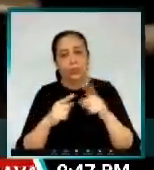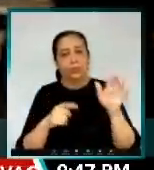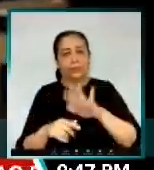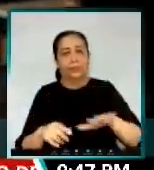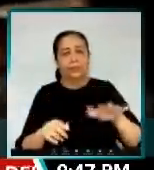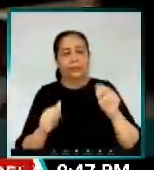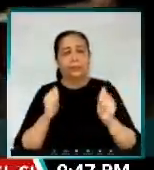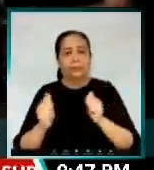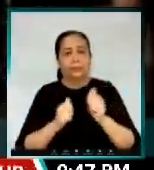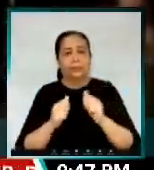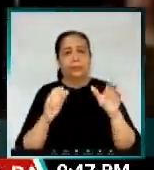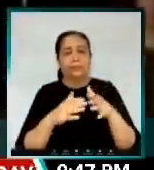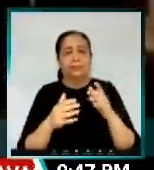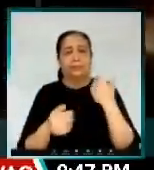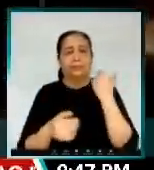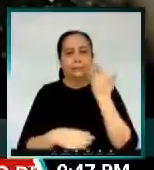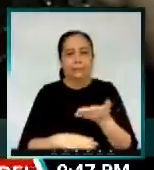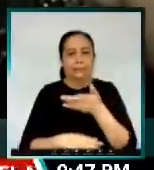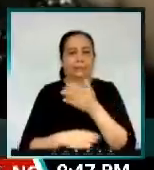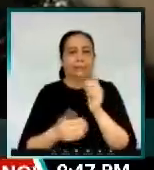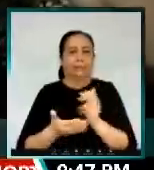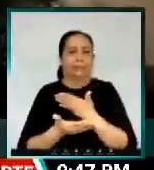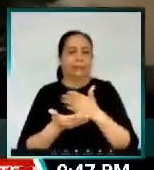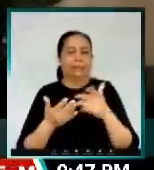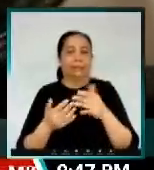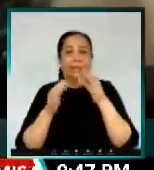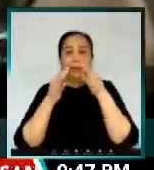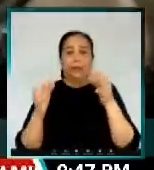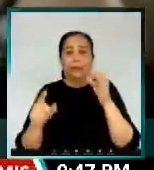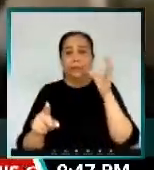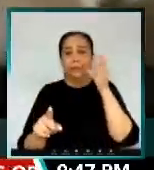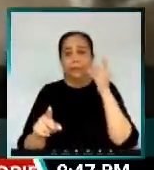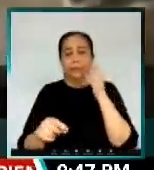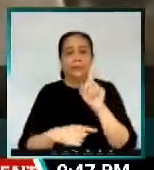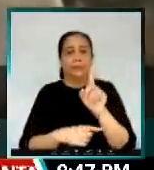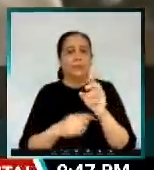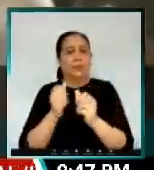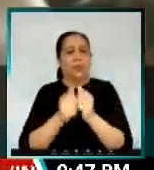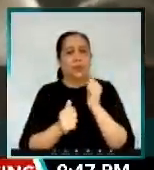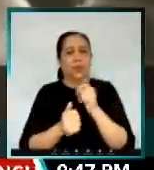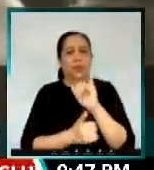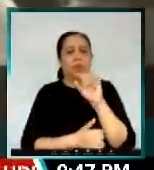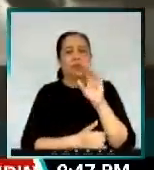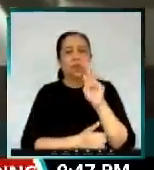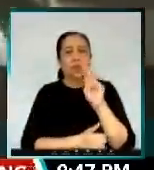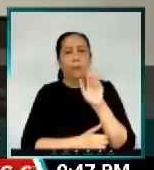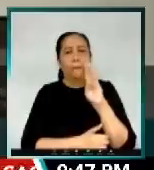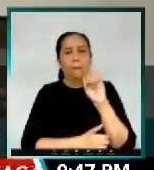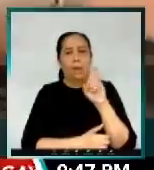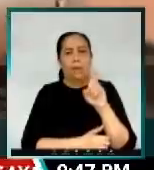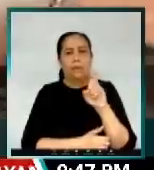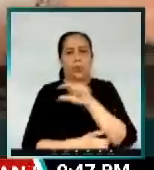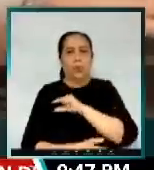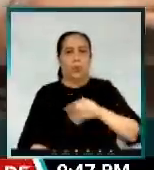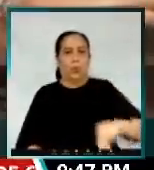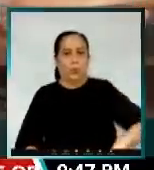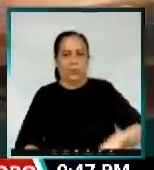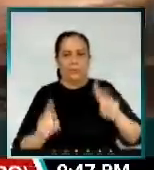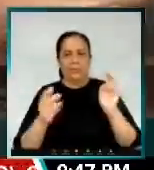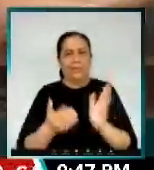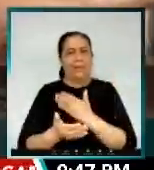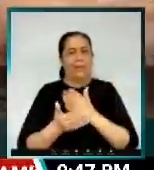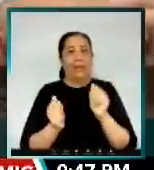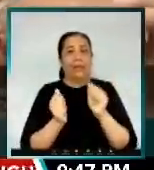ng singer. Nakilala si Claire bilang isa sa mga jukebox queen ng Pilipinas, kasama sina Imelda